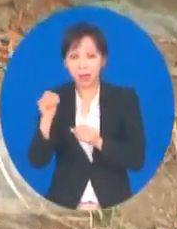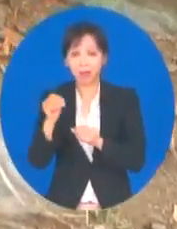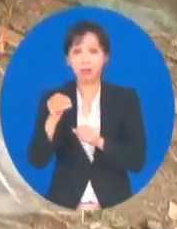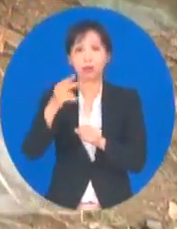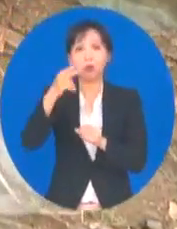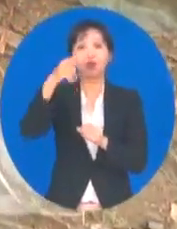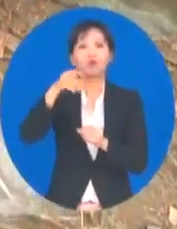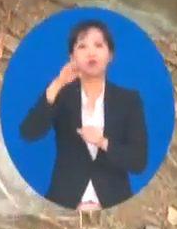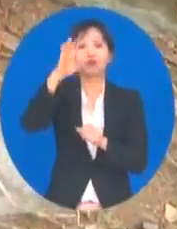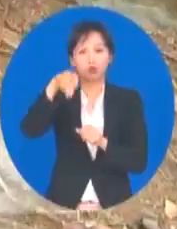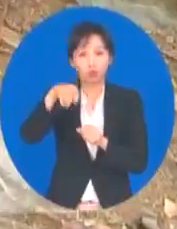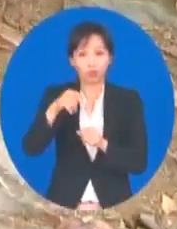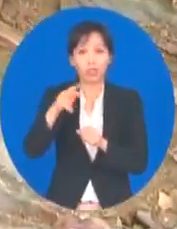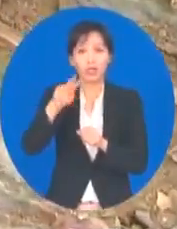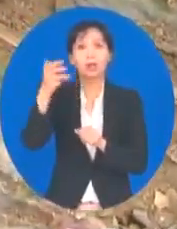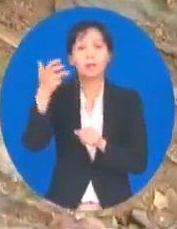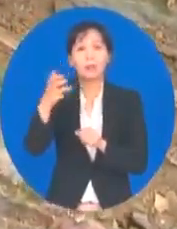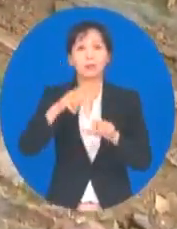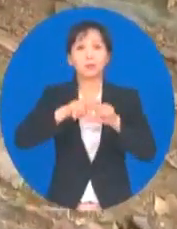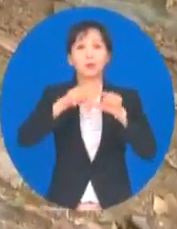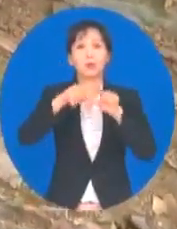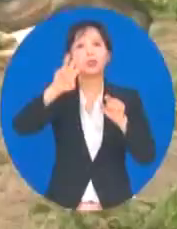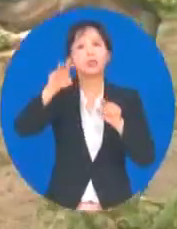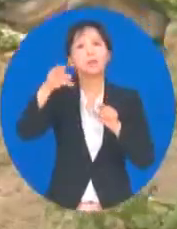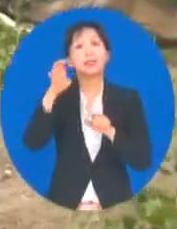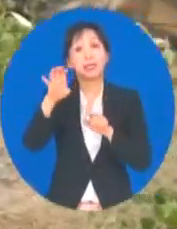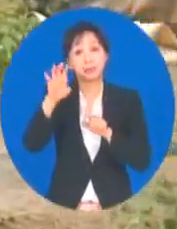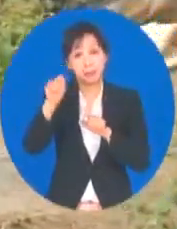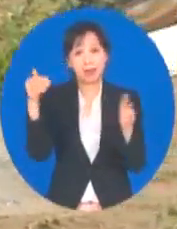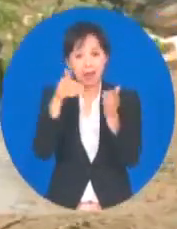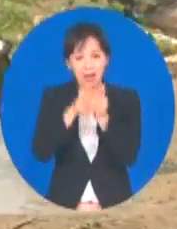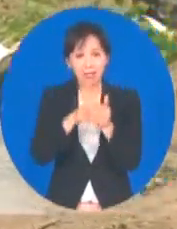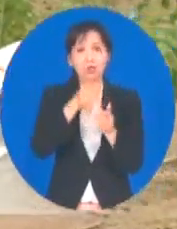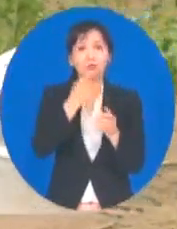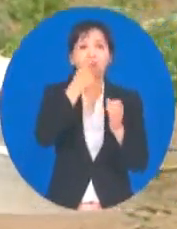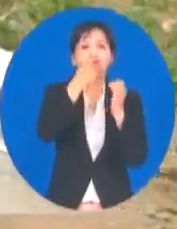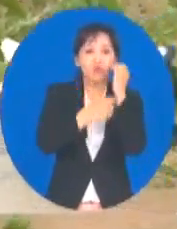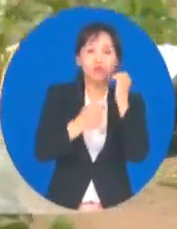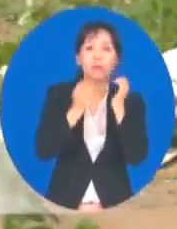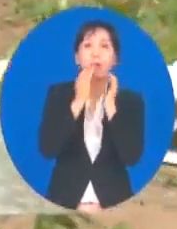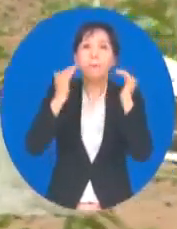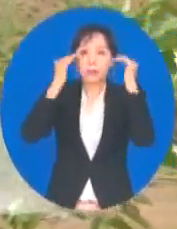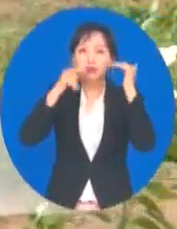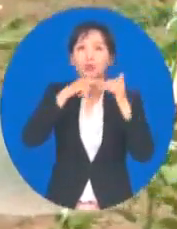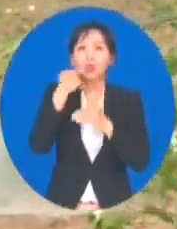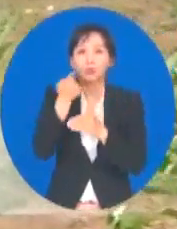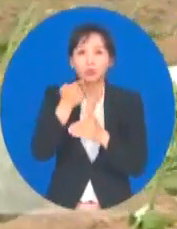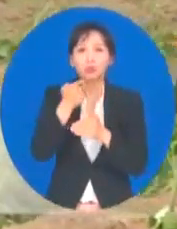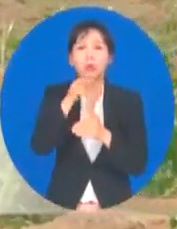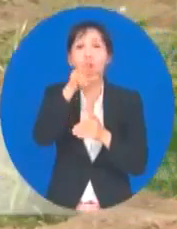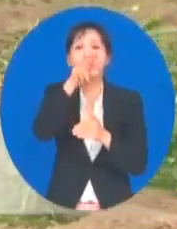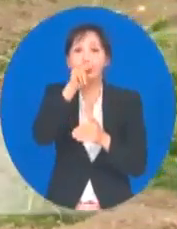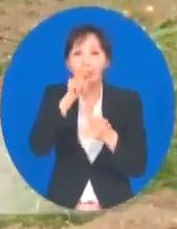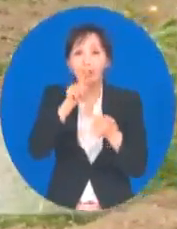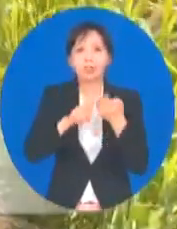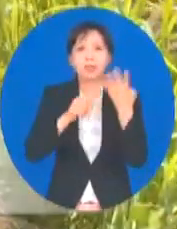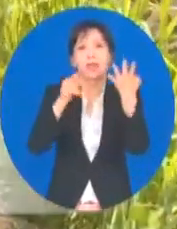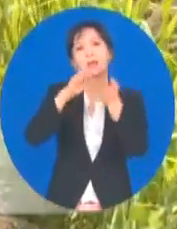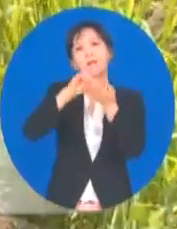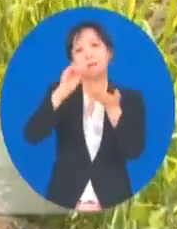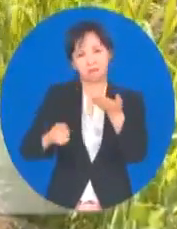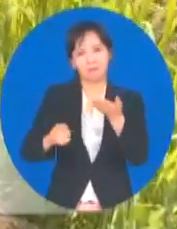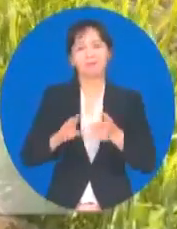400만원, 두류 280만원, 일반 작물 340만원이며 무, 배추, 고추, 대파 4개